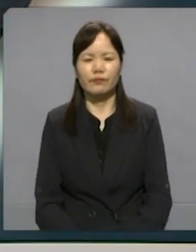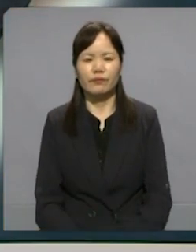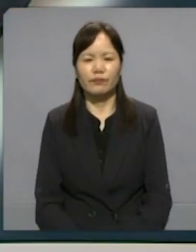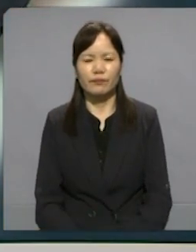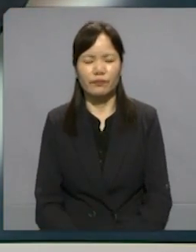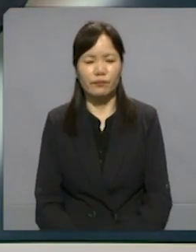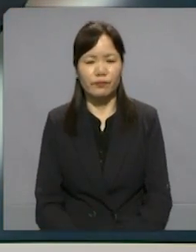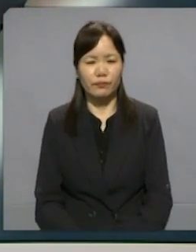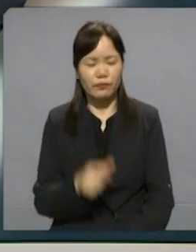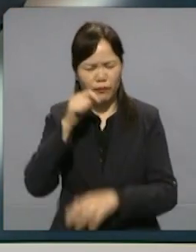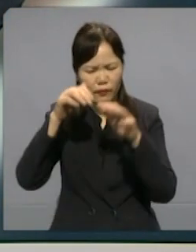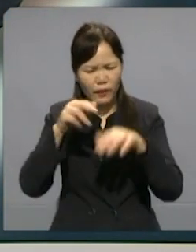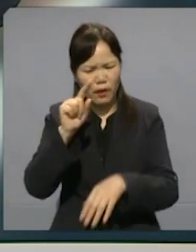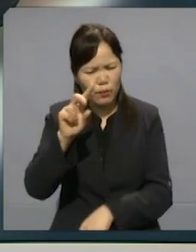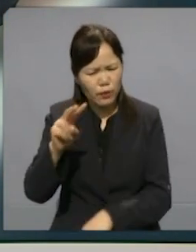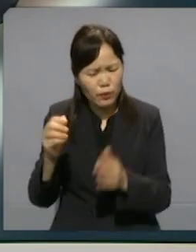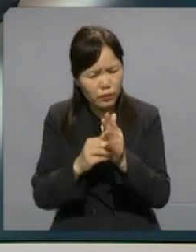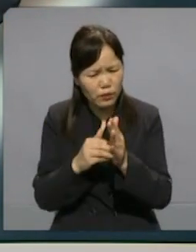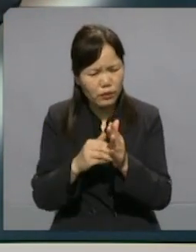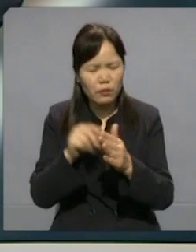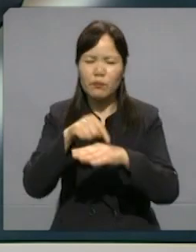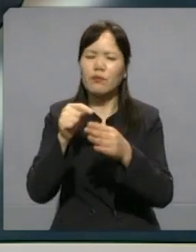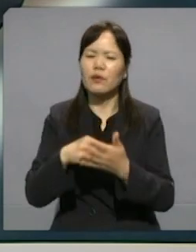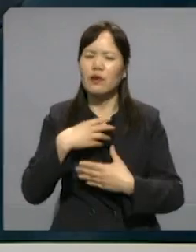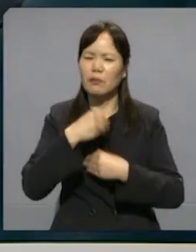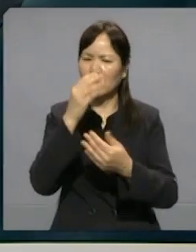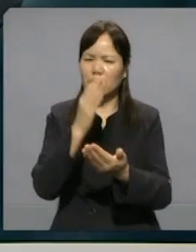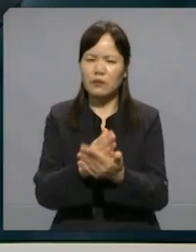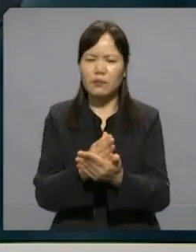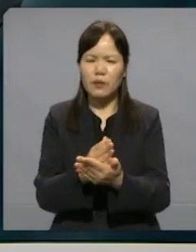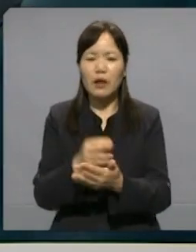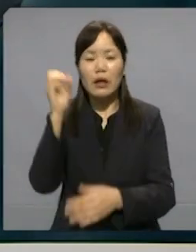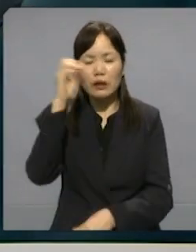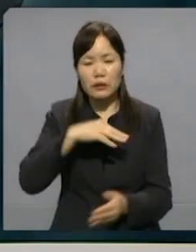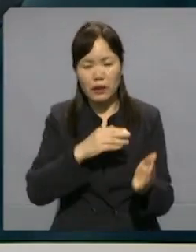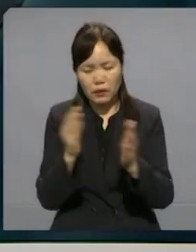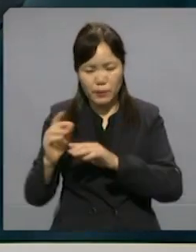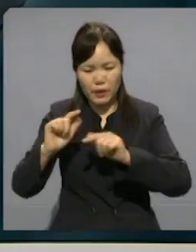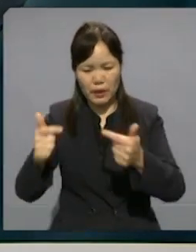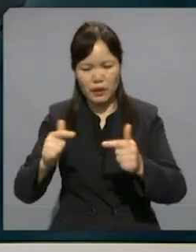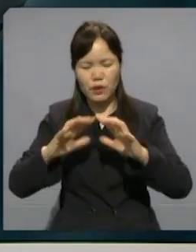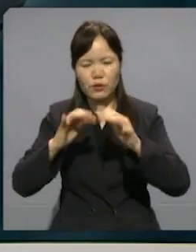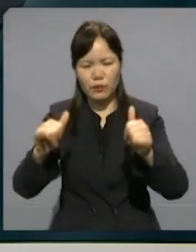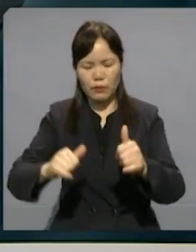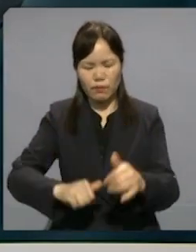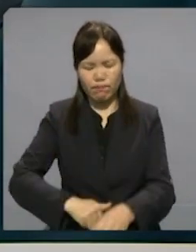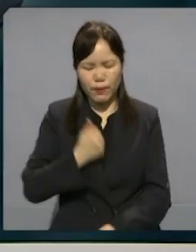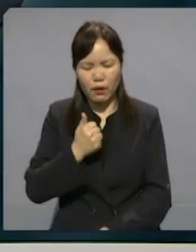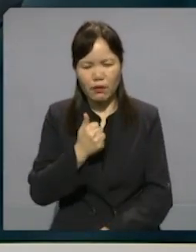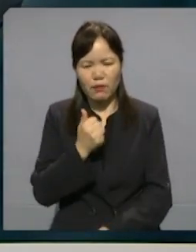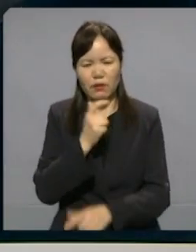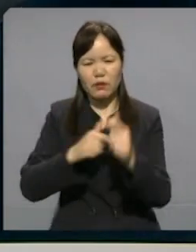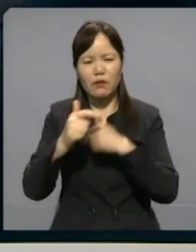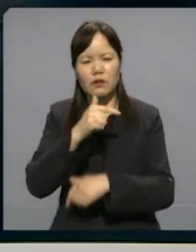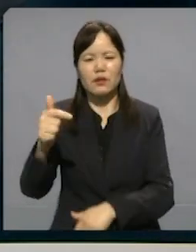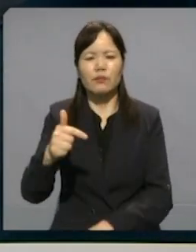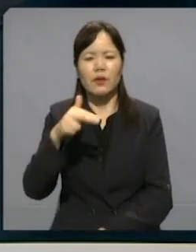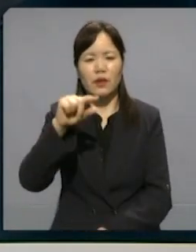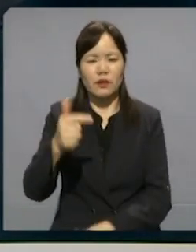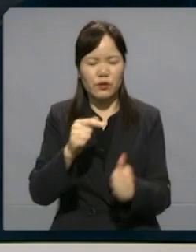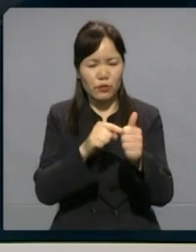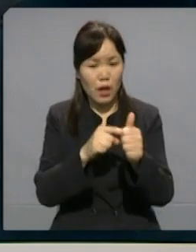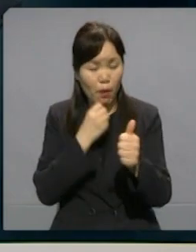소나기 한두 번 만난 나 마음 놓지 마십시오. 호락호락 넘어갈 일이 아니라는 국민적 공분이 커지고 있습니다. 전우원 씨의